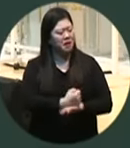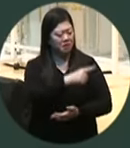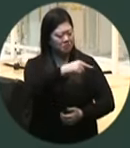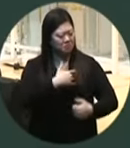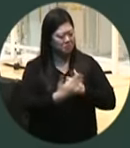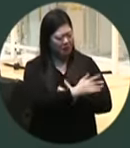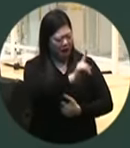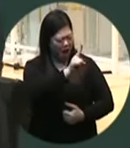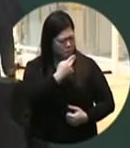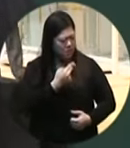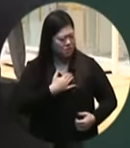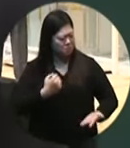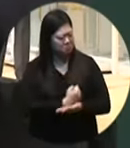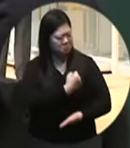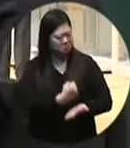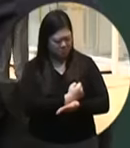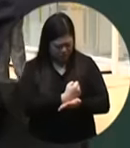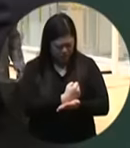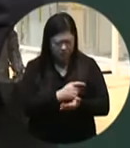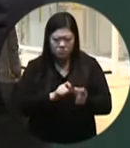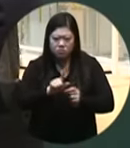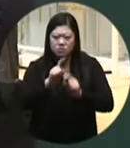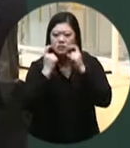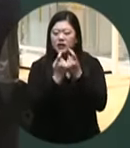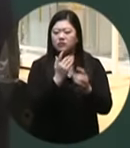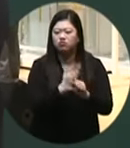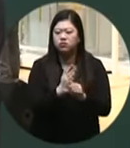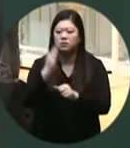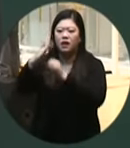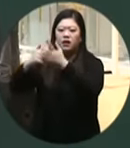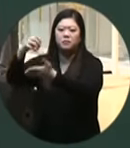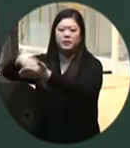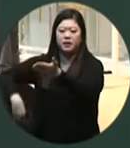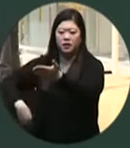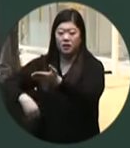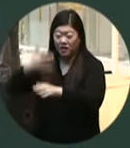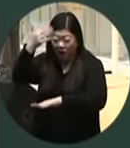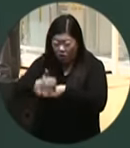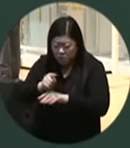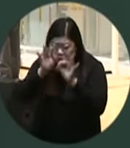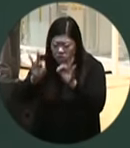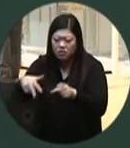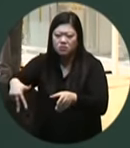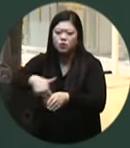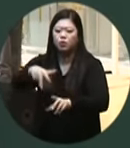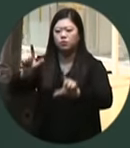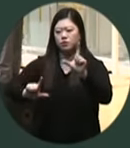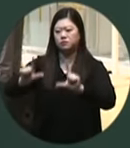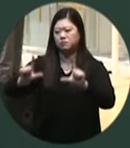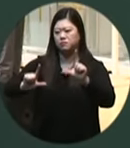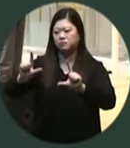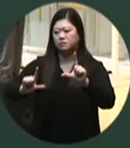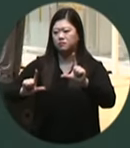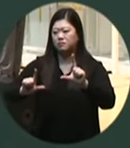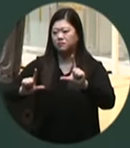made me upset. Well, whose problem is it? It's really your problem. 그게 종교입니다. That is all religion. 그게 바로